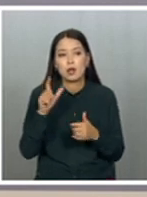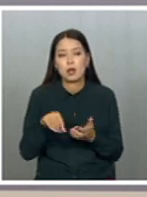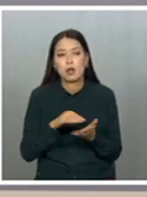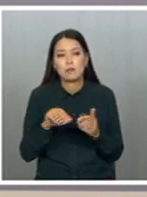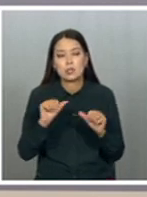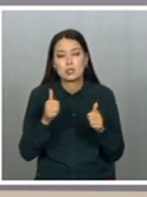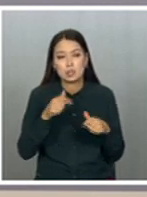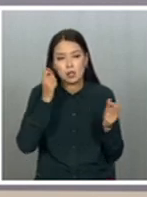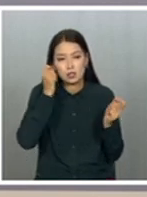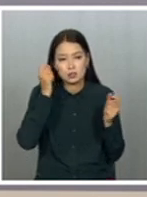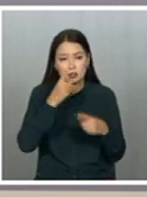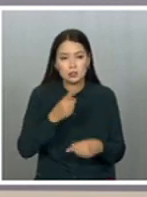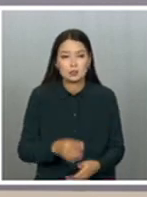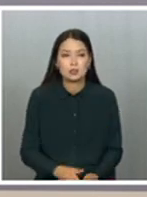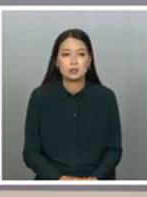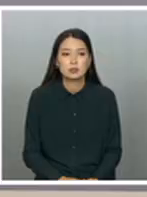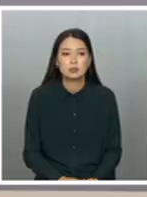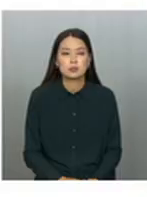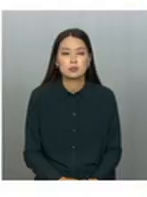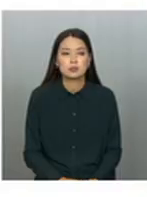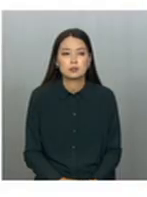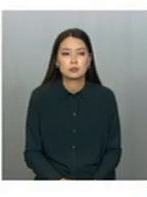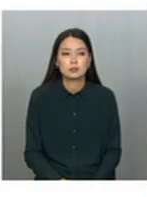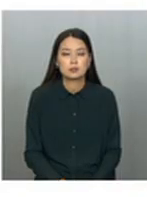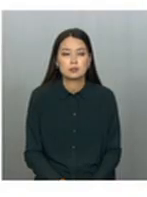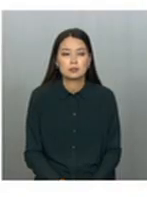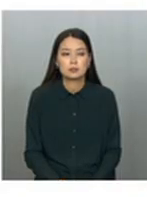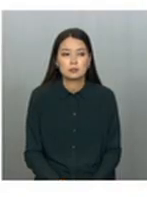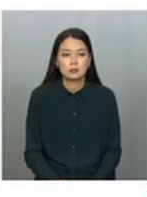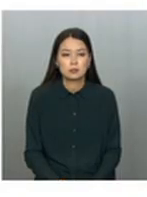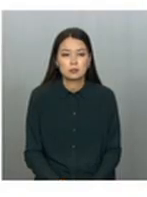стилін анықтайсыздар. Іске сәт!